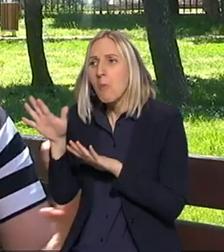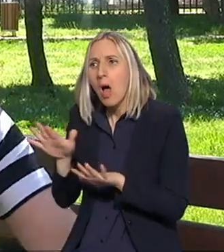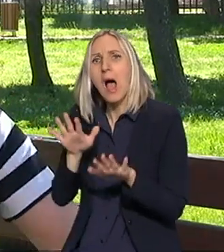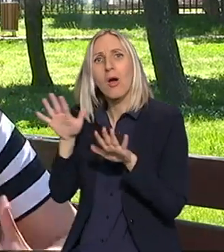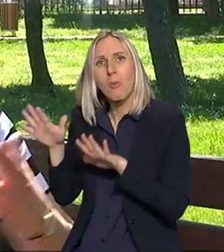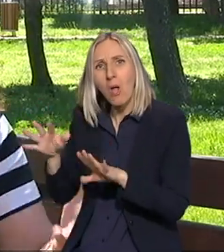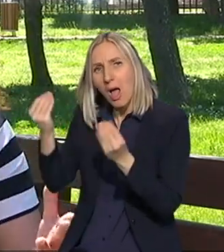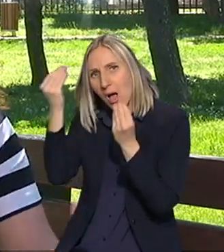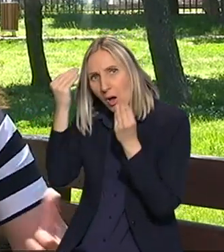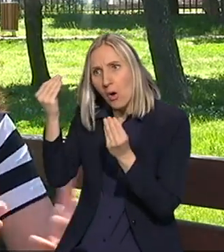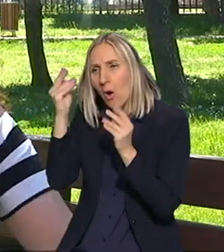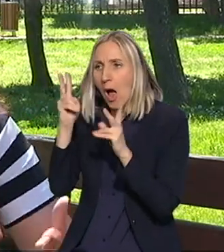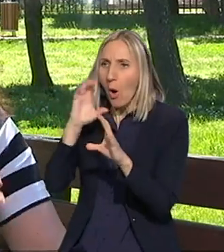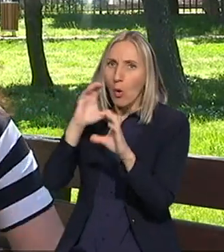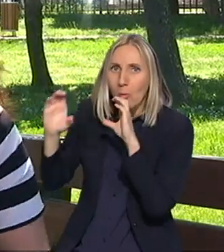Teuto, za